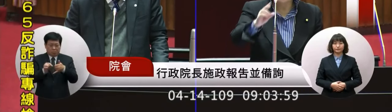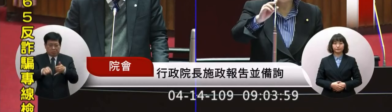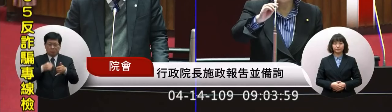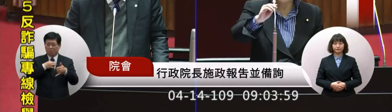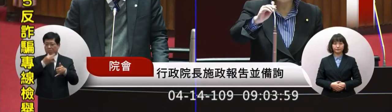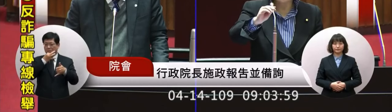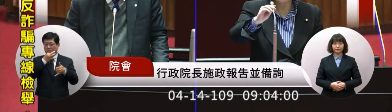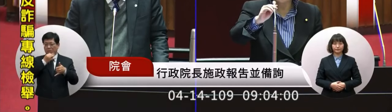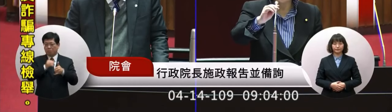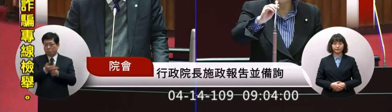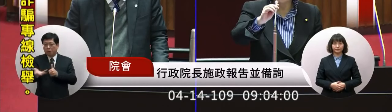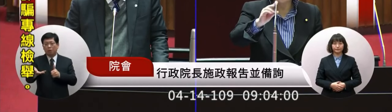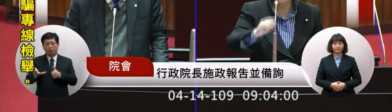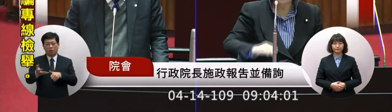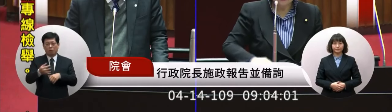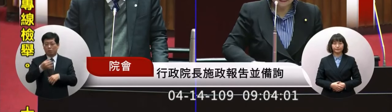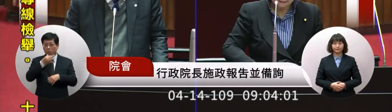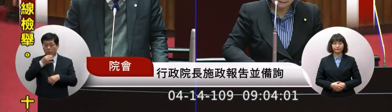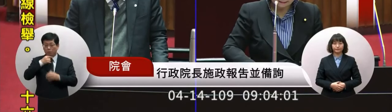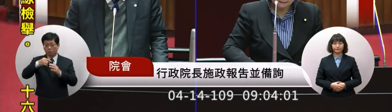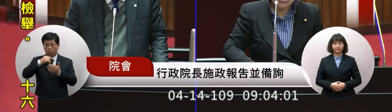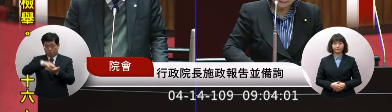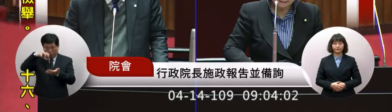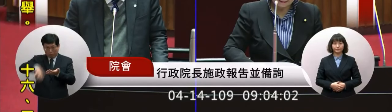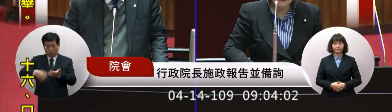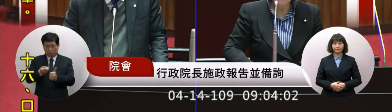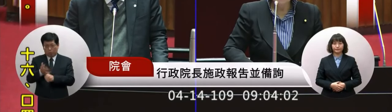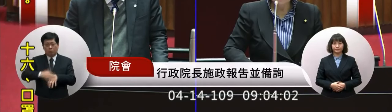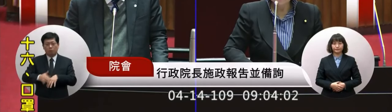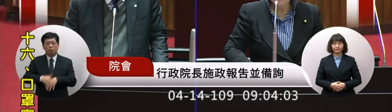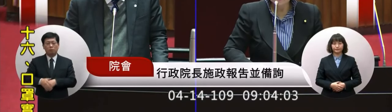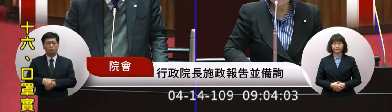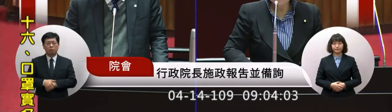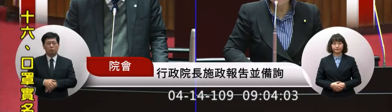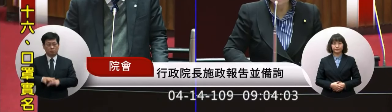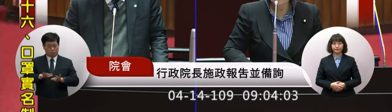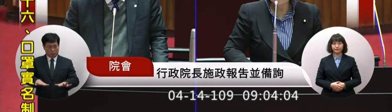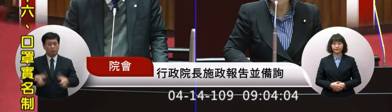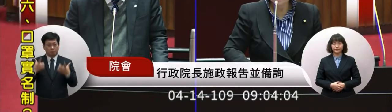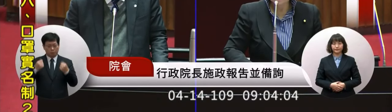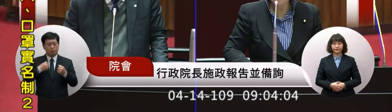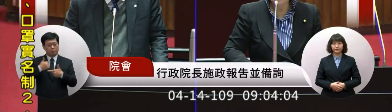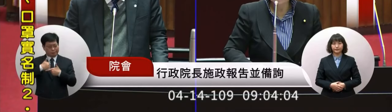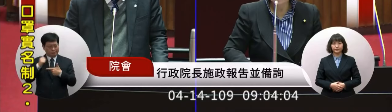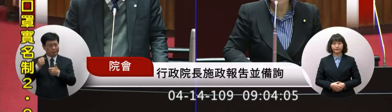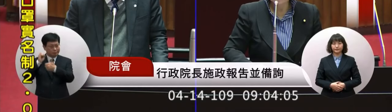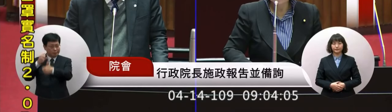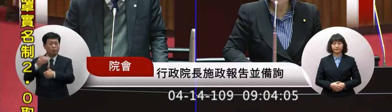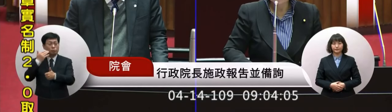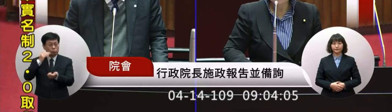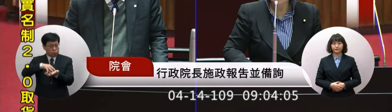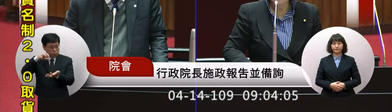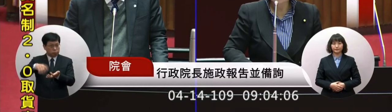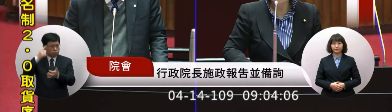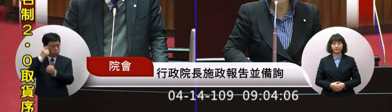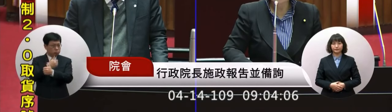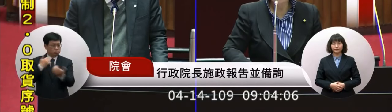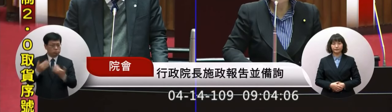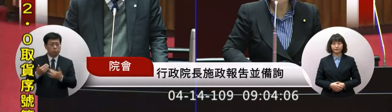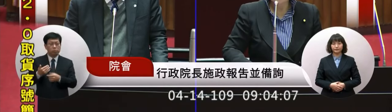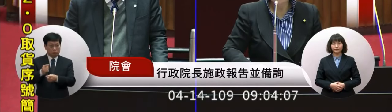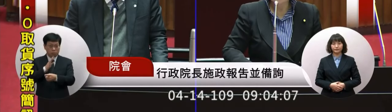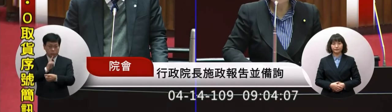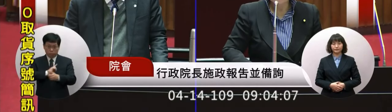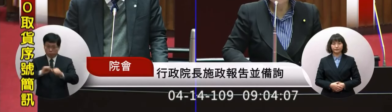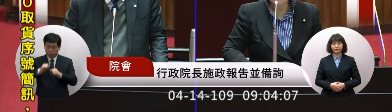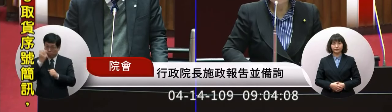诊的风险，而影响到院内感染管控的问题，所以我们基本上是建议说，医疗院所还是要考量他是